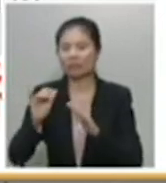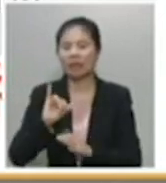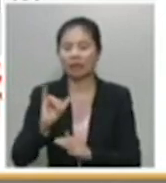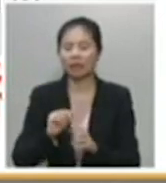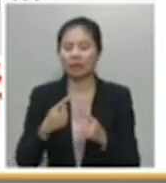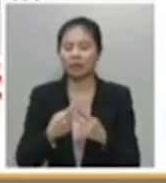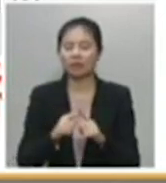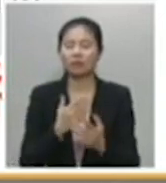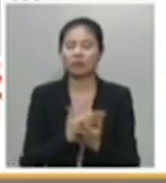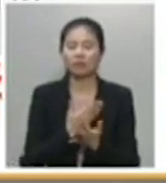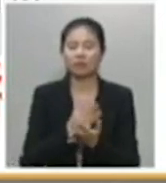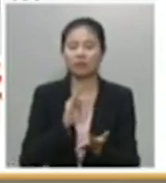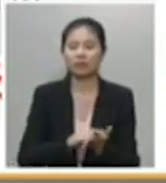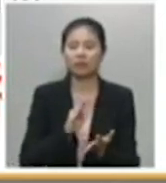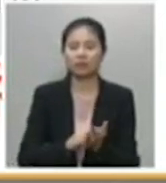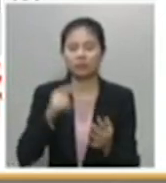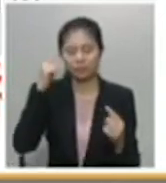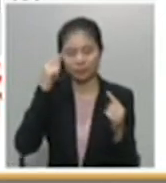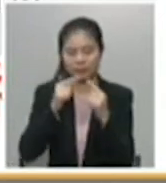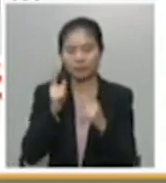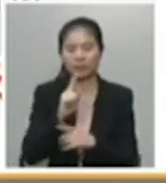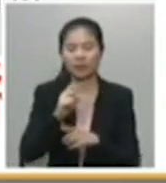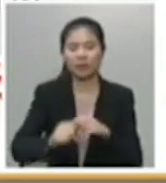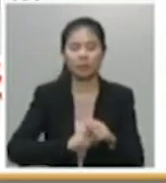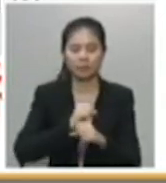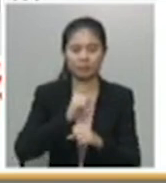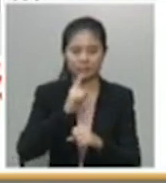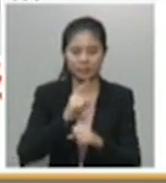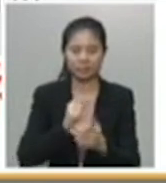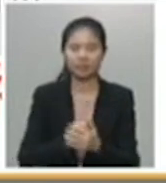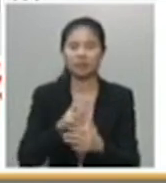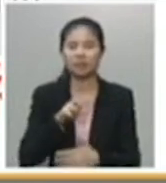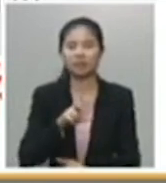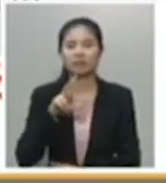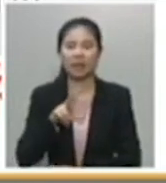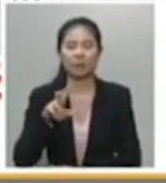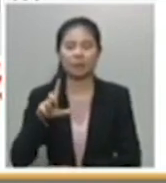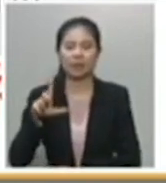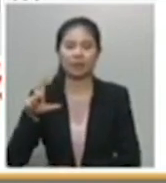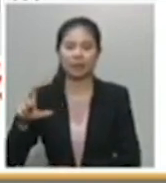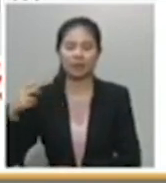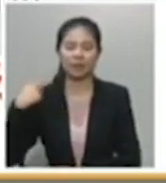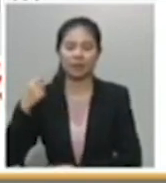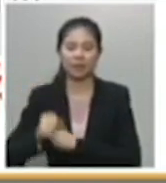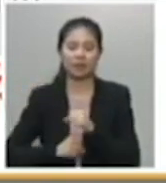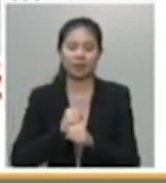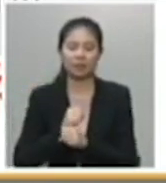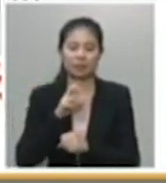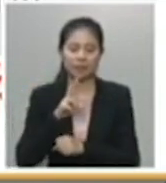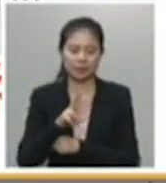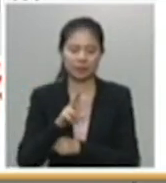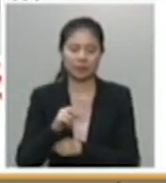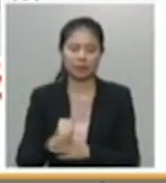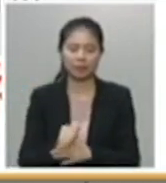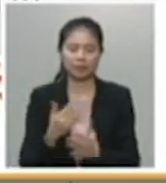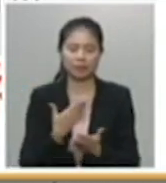ายรับทั้งหมดที่คาดการว่าจะได้ใน1ปีเกือบ3ล้านล้านนะครับ3ปีรวมกันภาษีมรดก